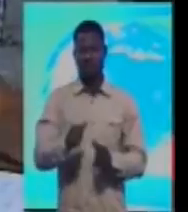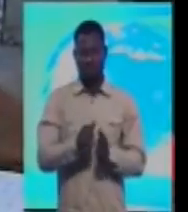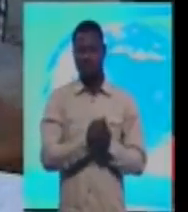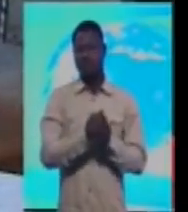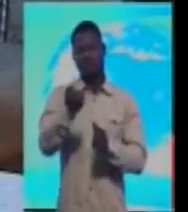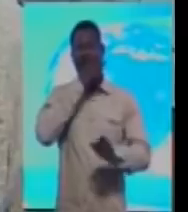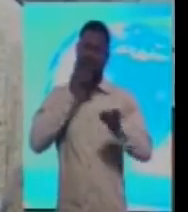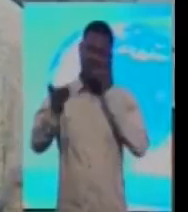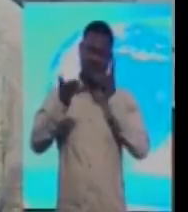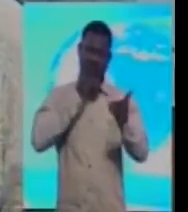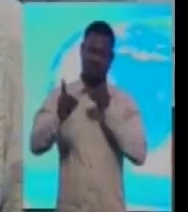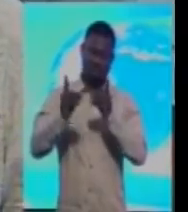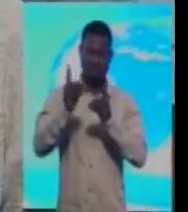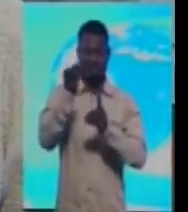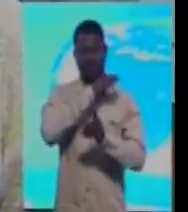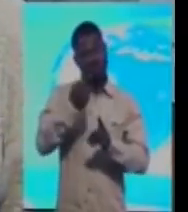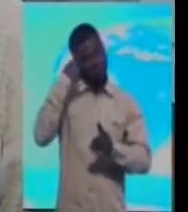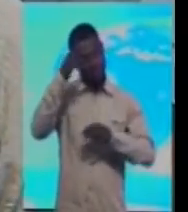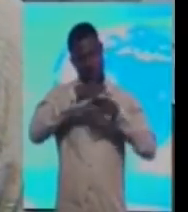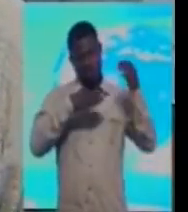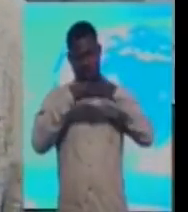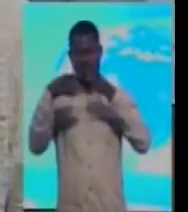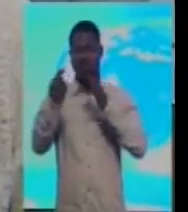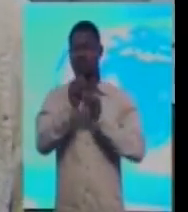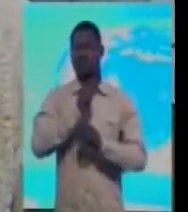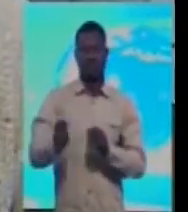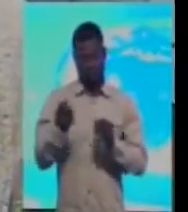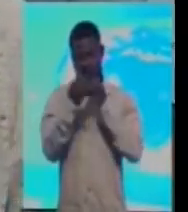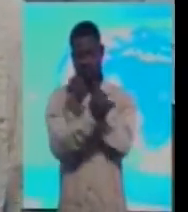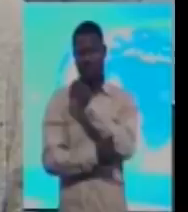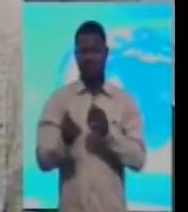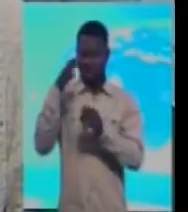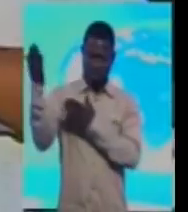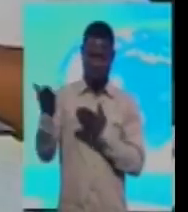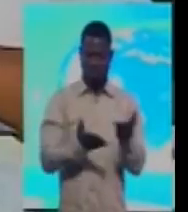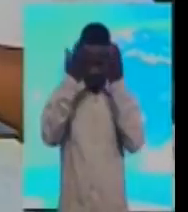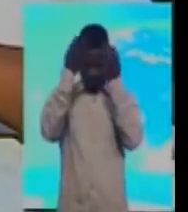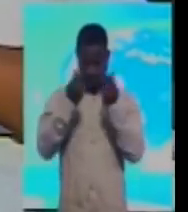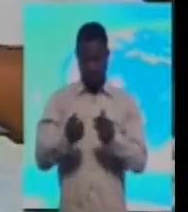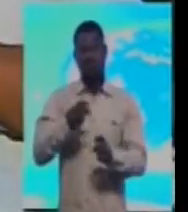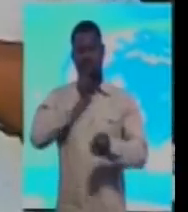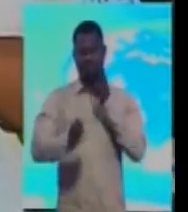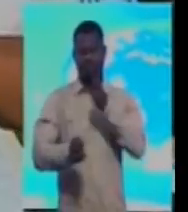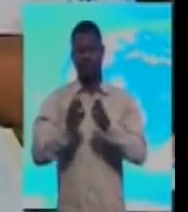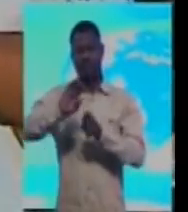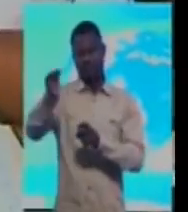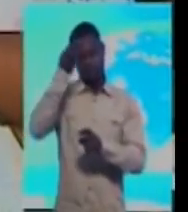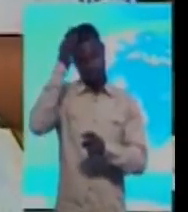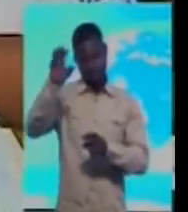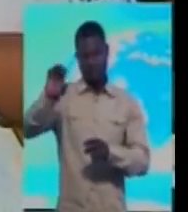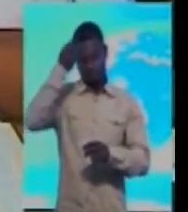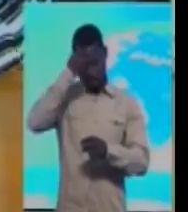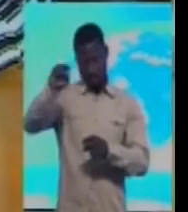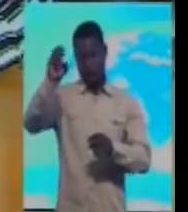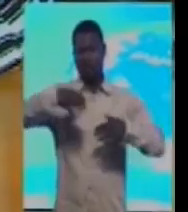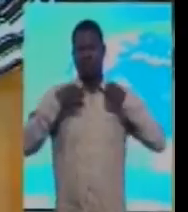le dialogue constructif pour résoudre nos problèmes, en tout cas au regard du contexte actuel. La Fédération des syndicats de la santé dit